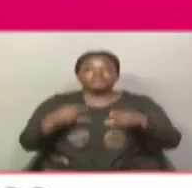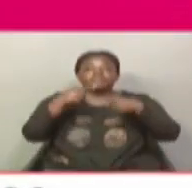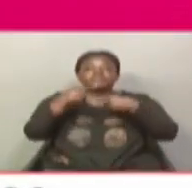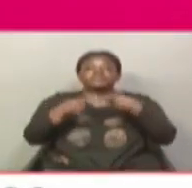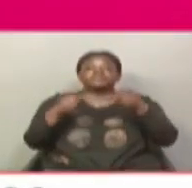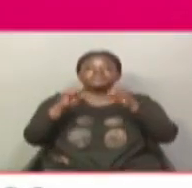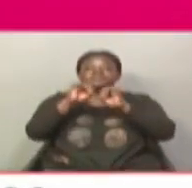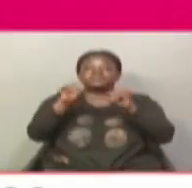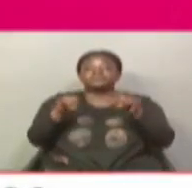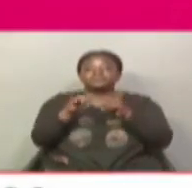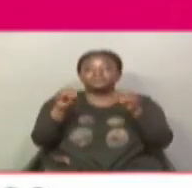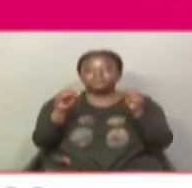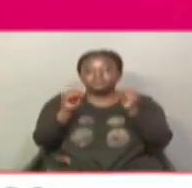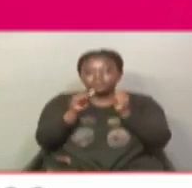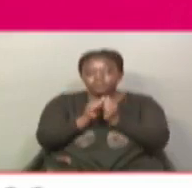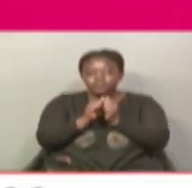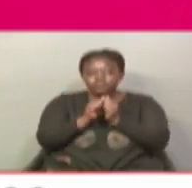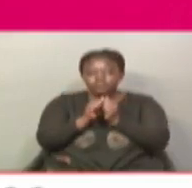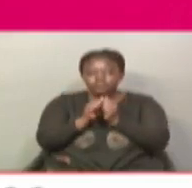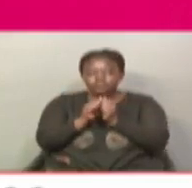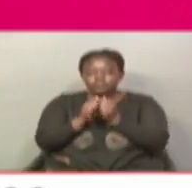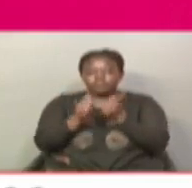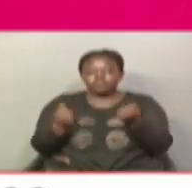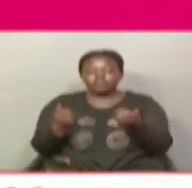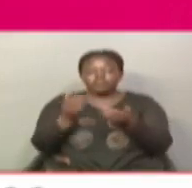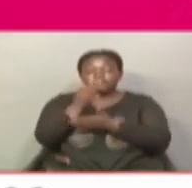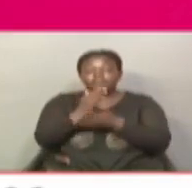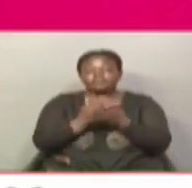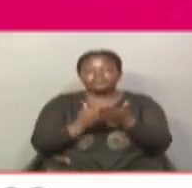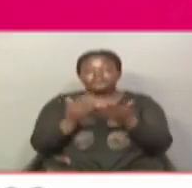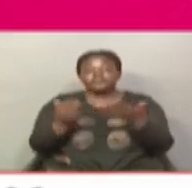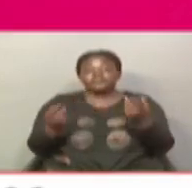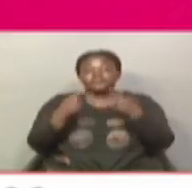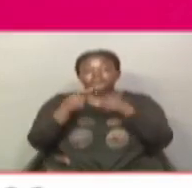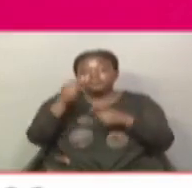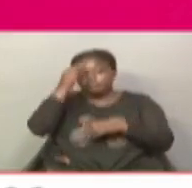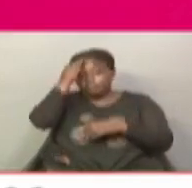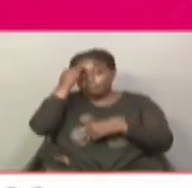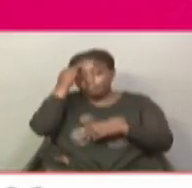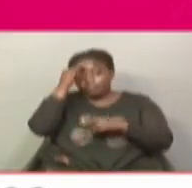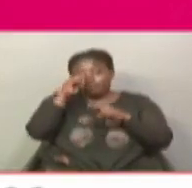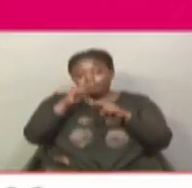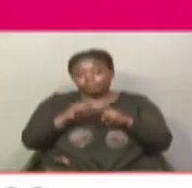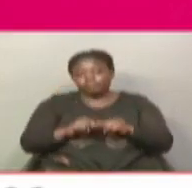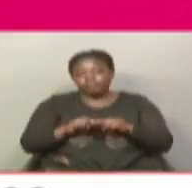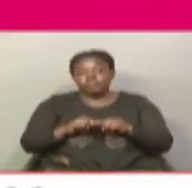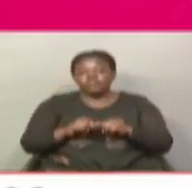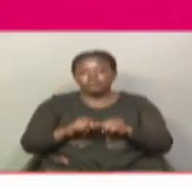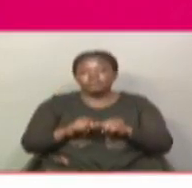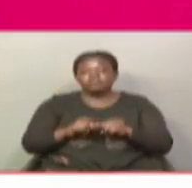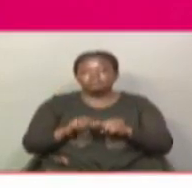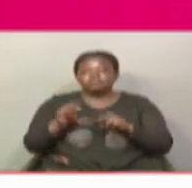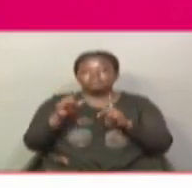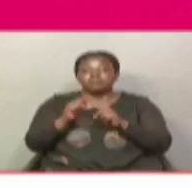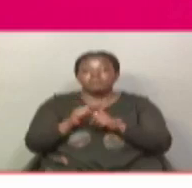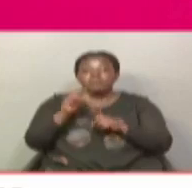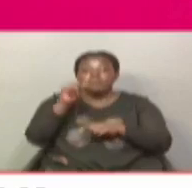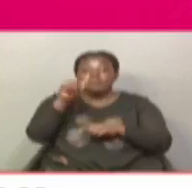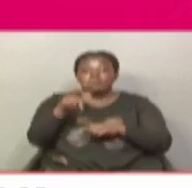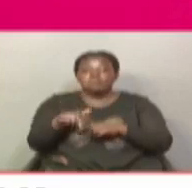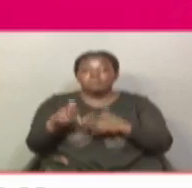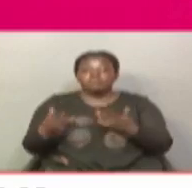Tukyeyongerayo n'agatale konfuufu era nga ekitundu kino kati kyongereyo n'abayizi abatuula ebigezo by'ekibiina